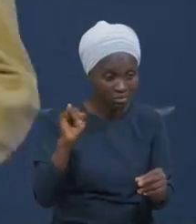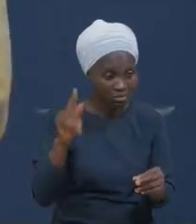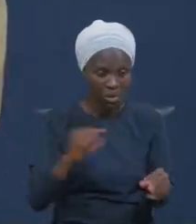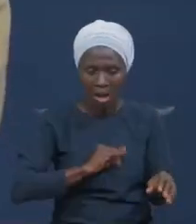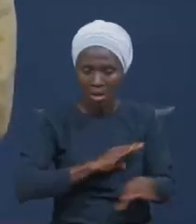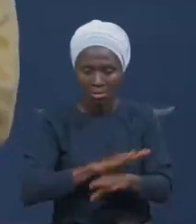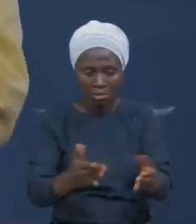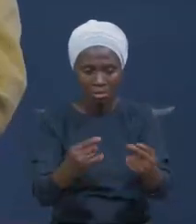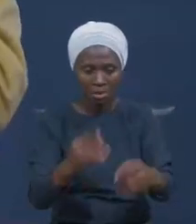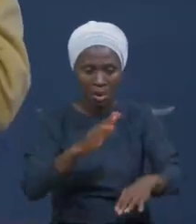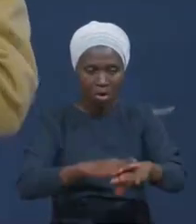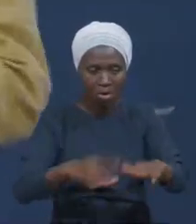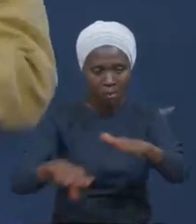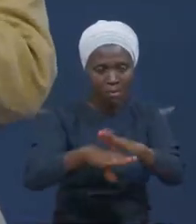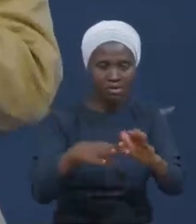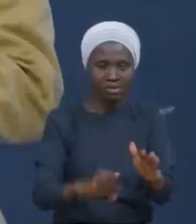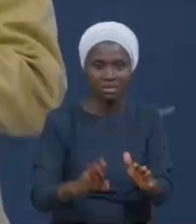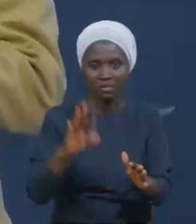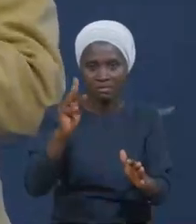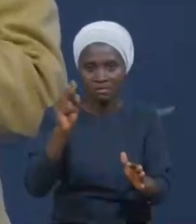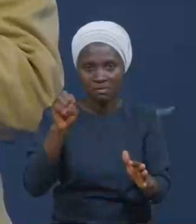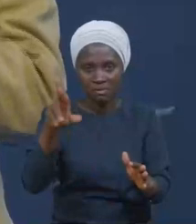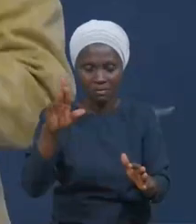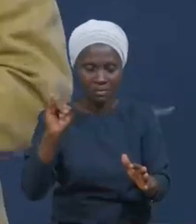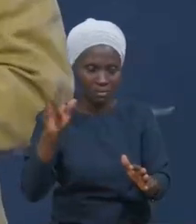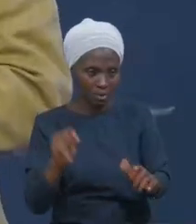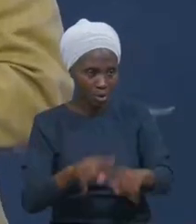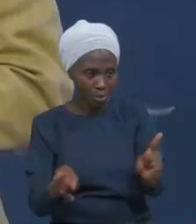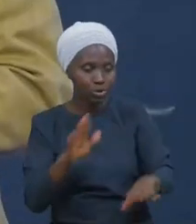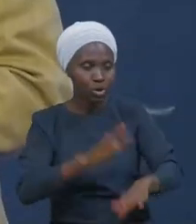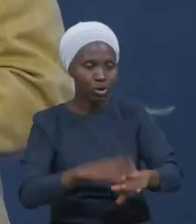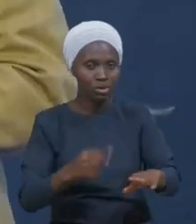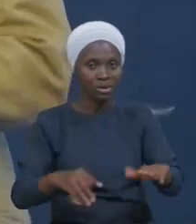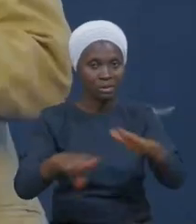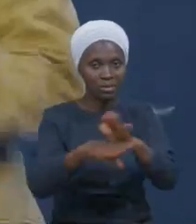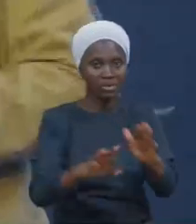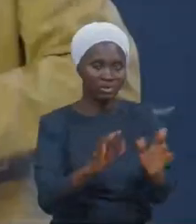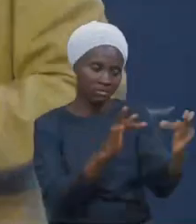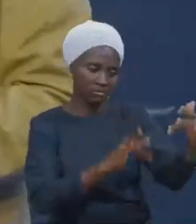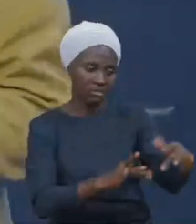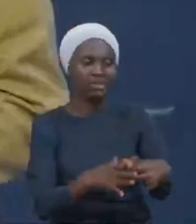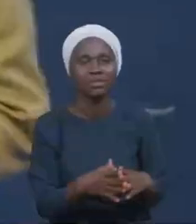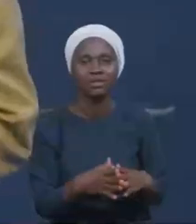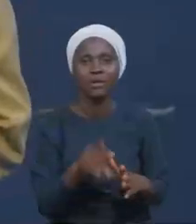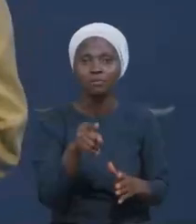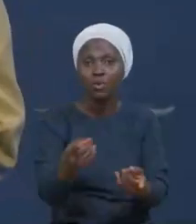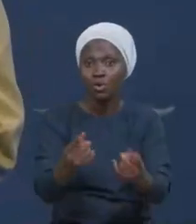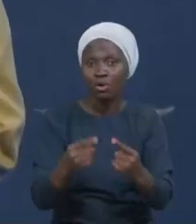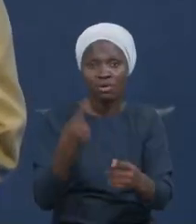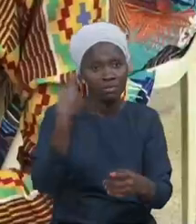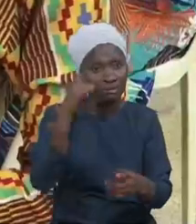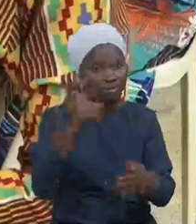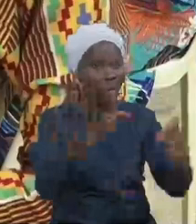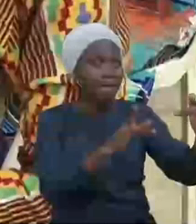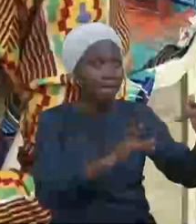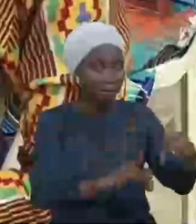Je viens sur la base de la miséricorde. Tu viens pour la miséricorde ce soir. J'ai dit,